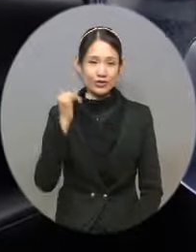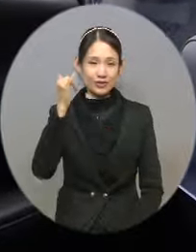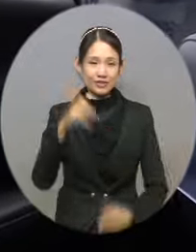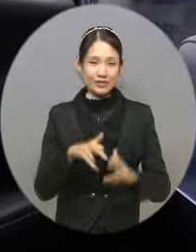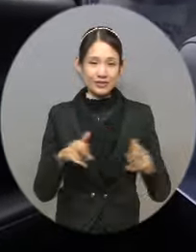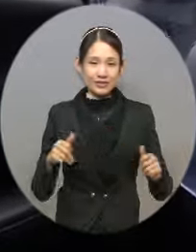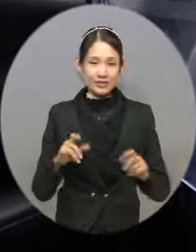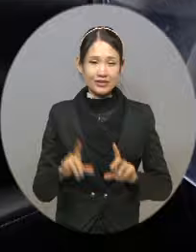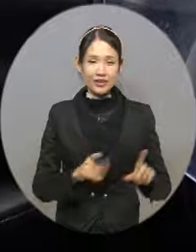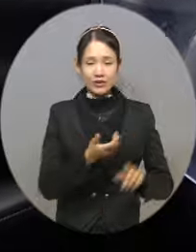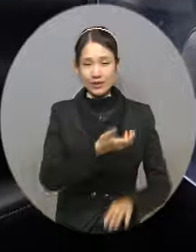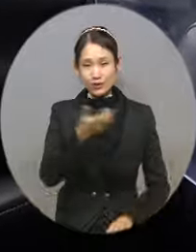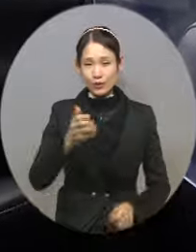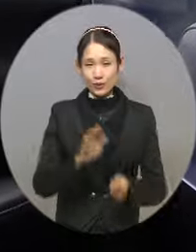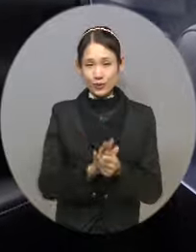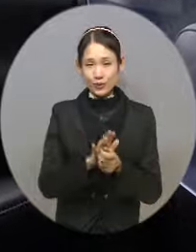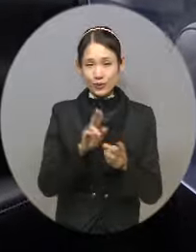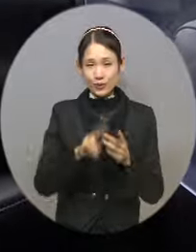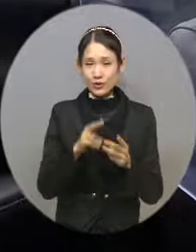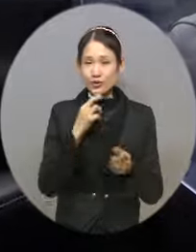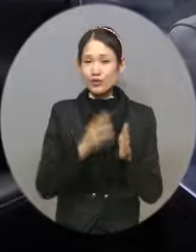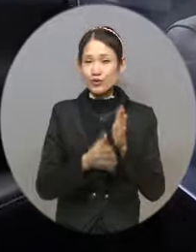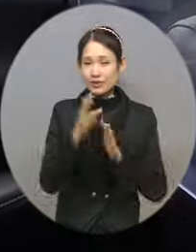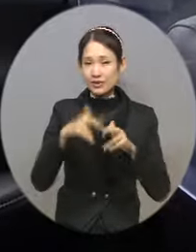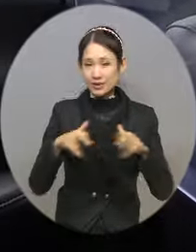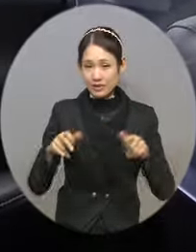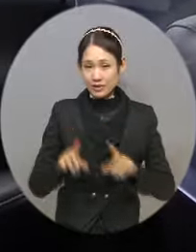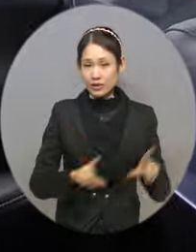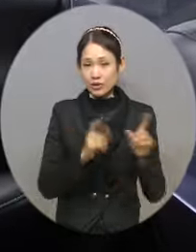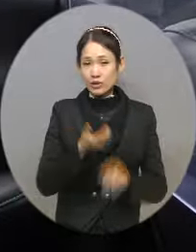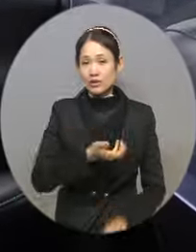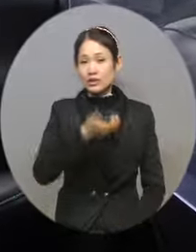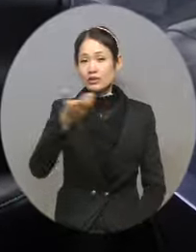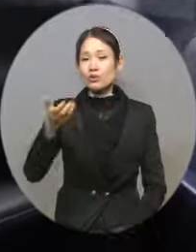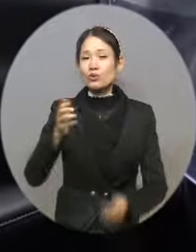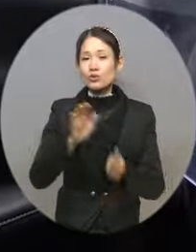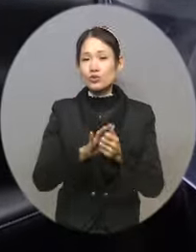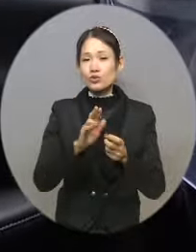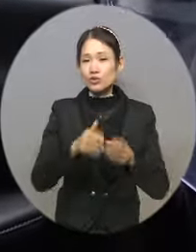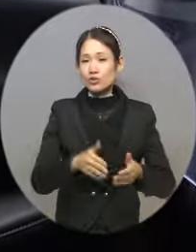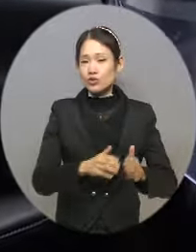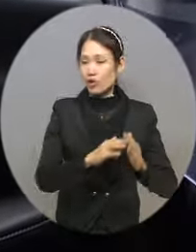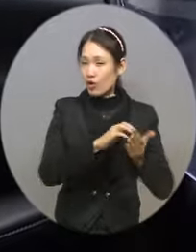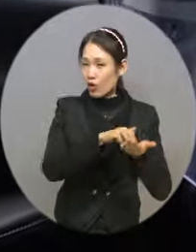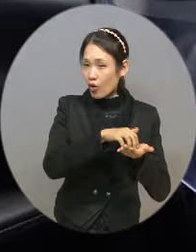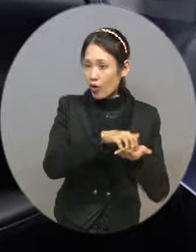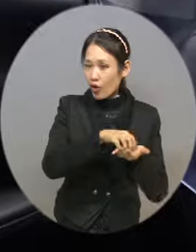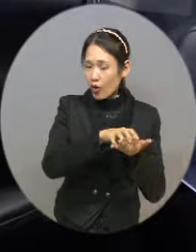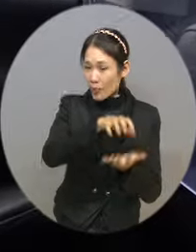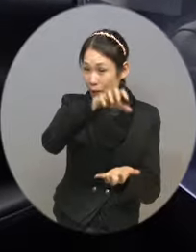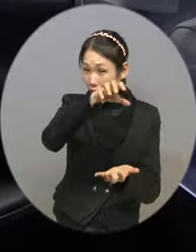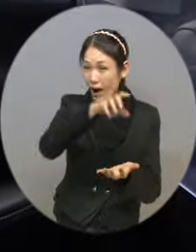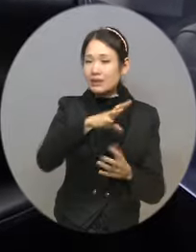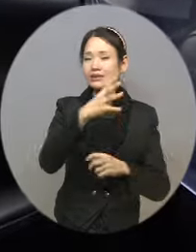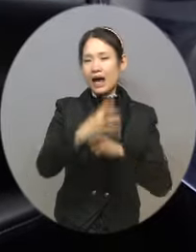승모님들이 많이 계셔가지고. 서울시 시각장애인 생활이동 지원센터는 설립된 지가 무려 40년 가까이 됩니다. 예, 아유,